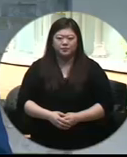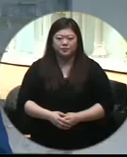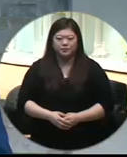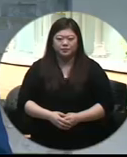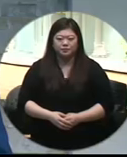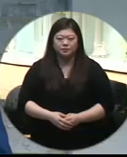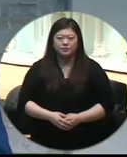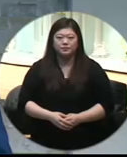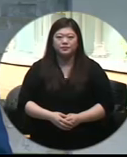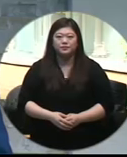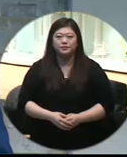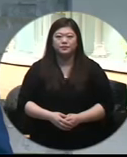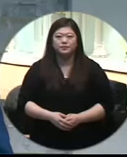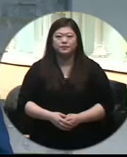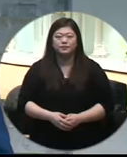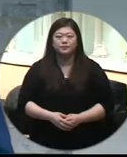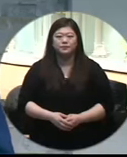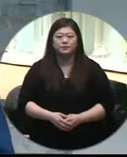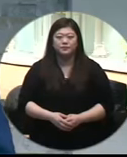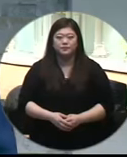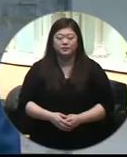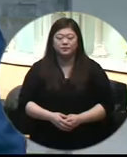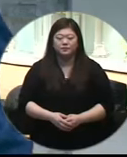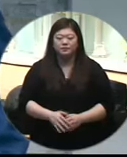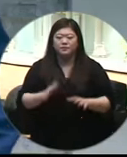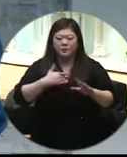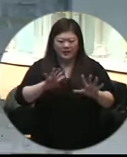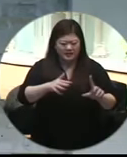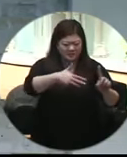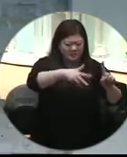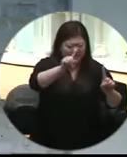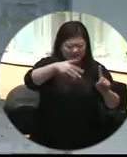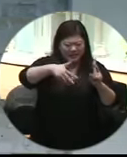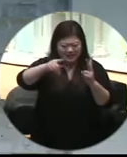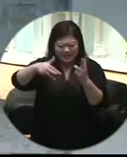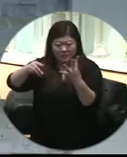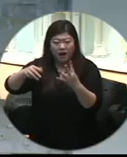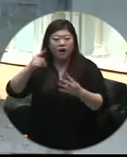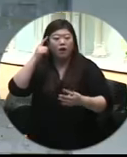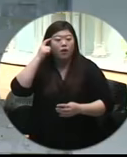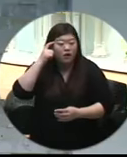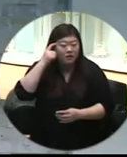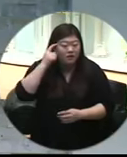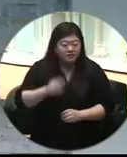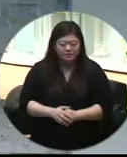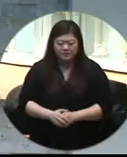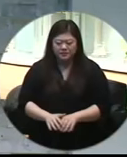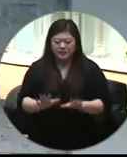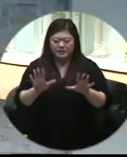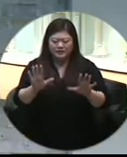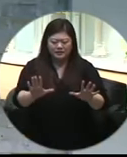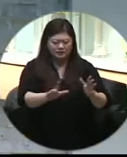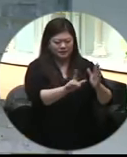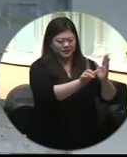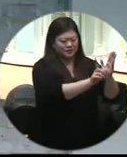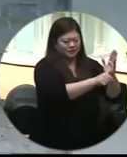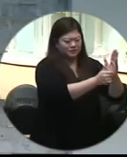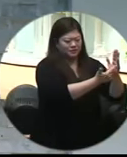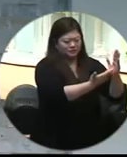할 부분들입니다. 제가 이 말씀을 드리는 이유가 뭐냐? 갈수록 자 우리의